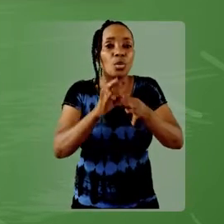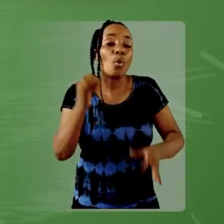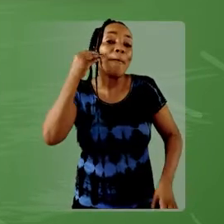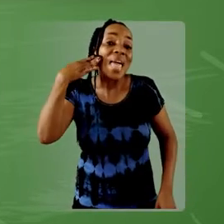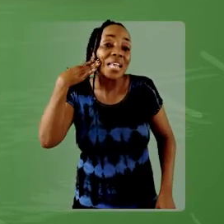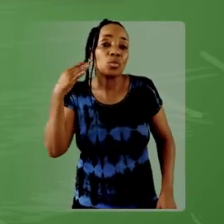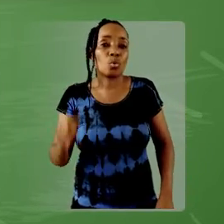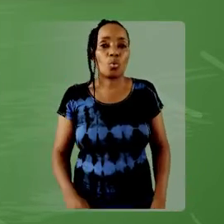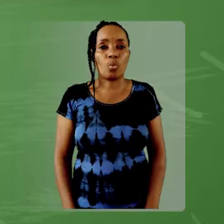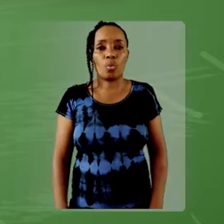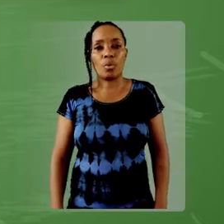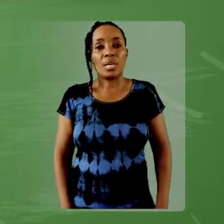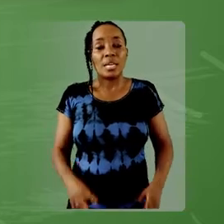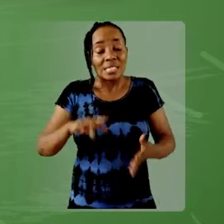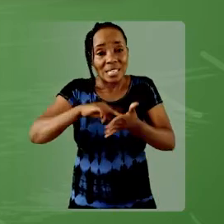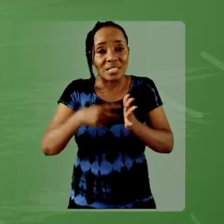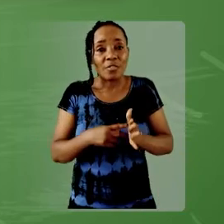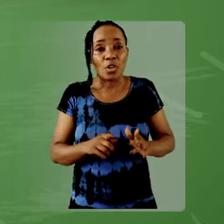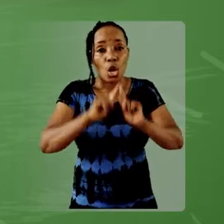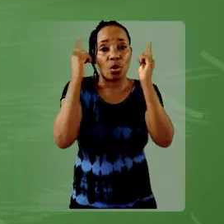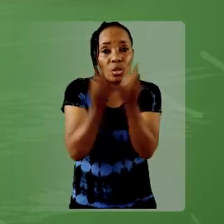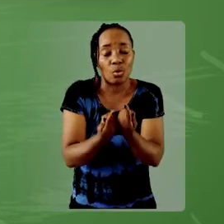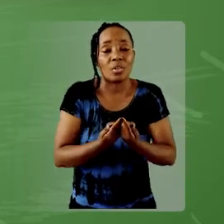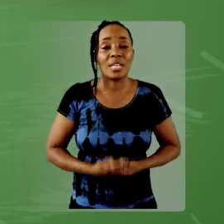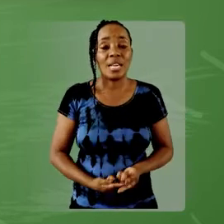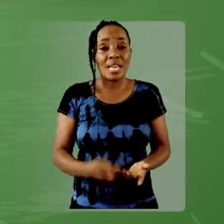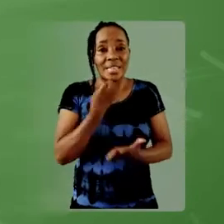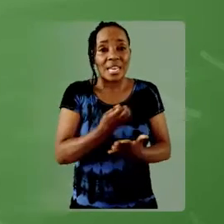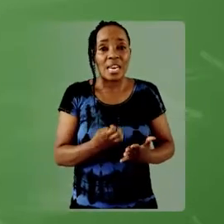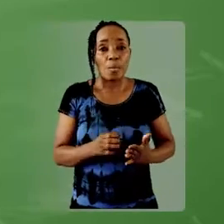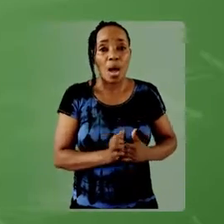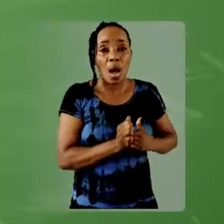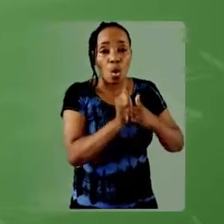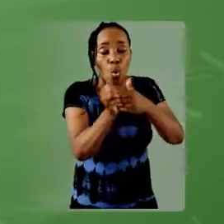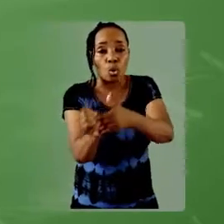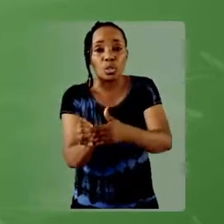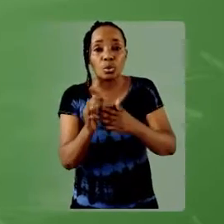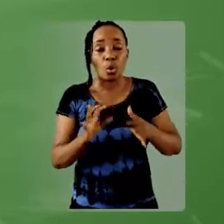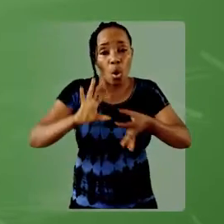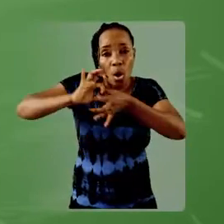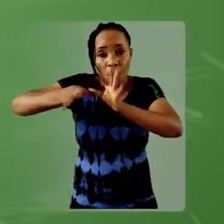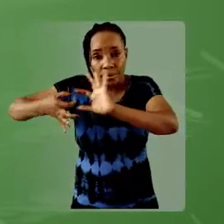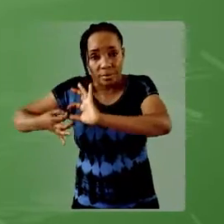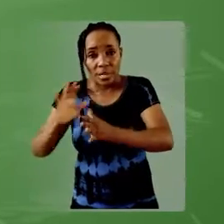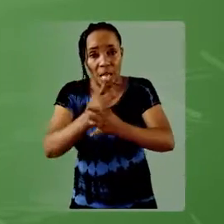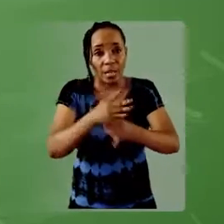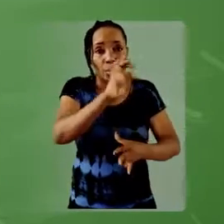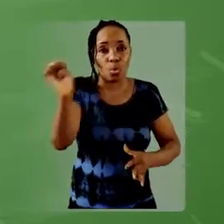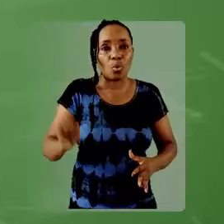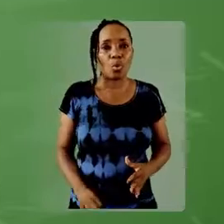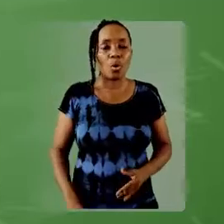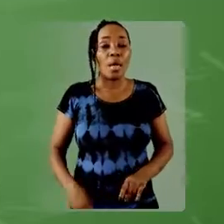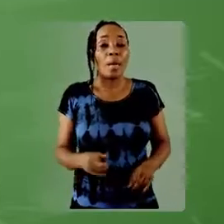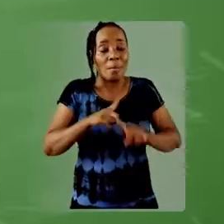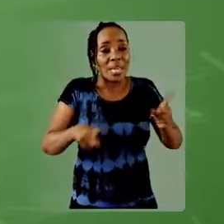un ensemble d'éléments conducteurs liés les uns aux autres. Et quels sont ces éléments-là? Nous allons essayer